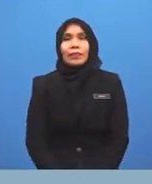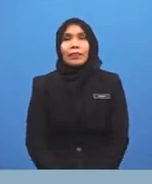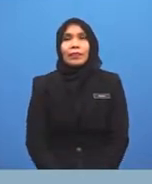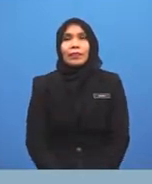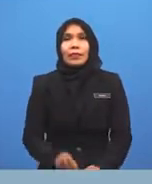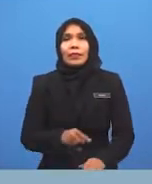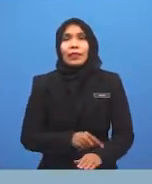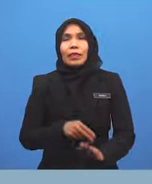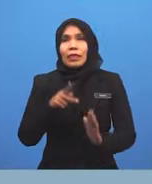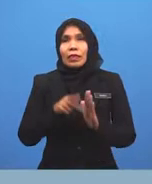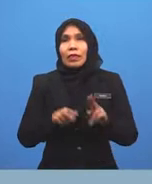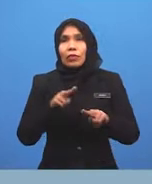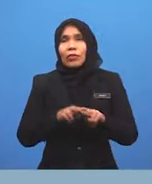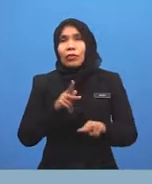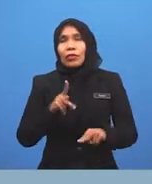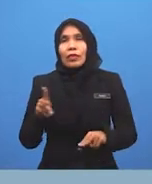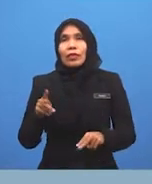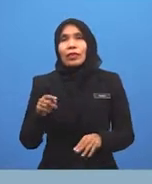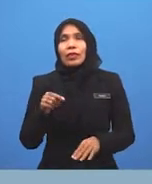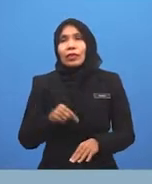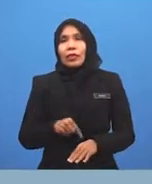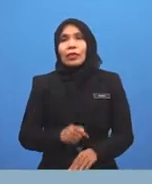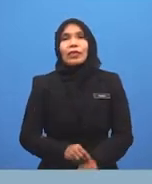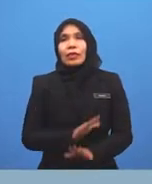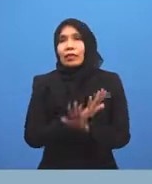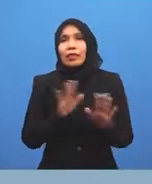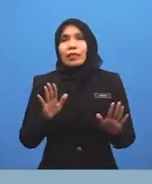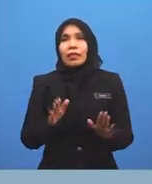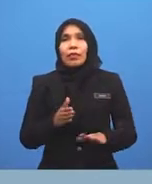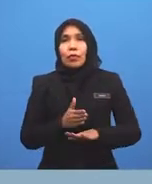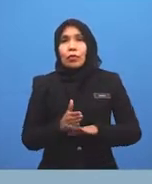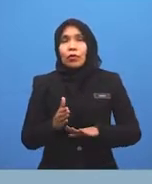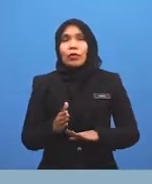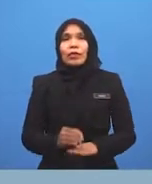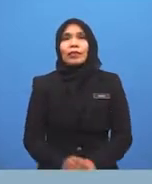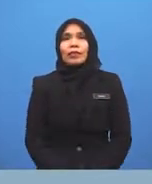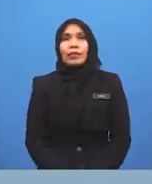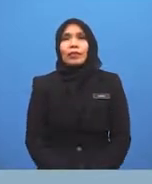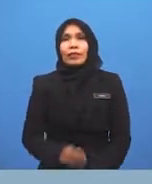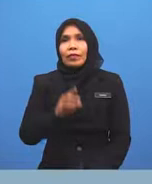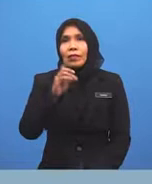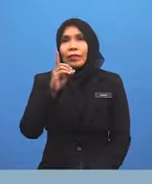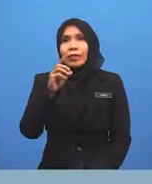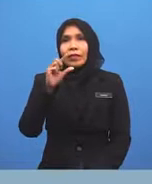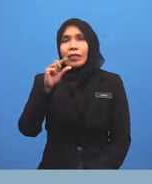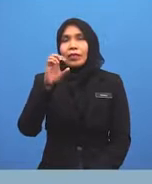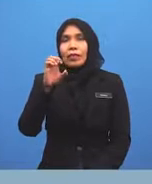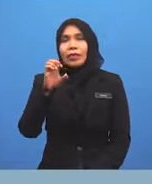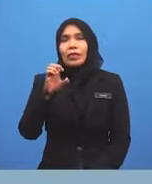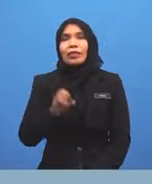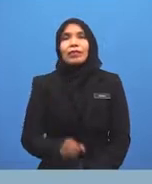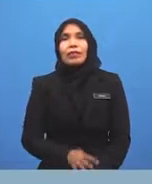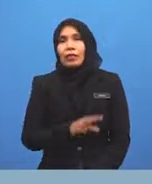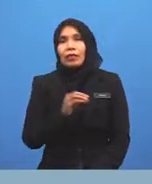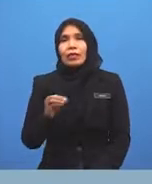Pada kedudukan ini, tiada pemotongan flux berlaku, maka DGE dan arus aruhan